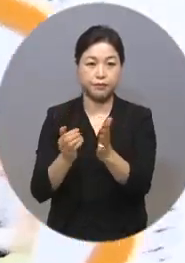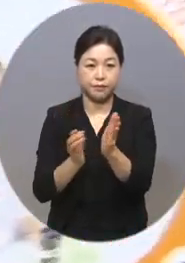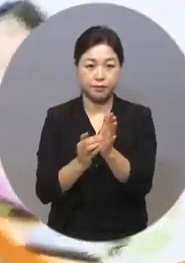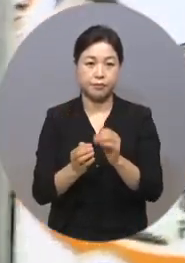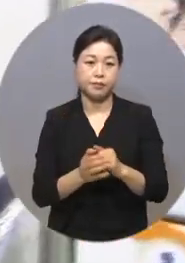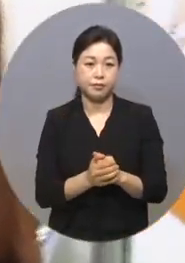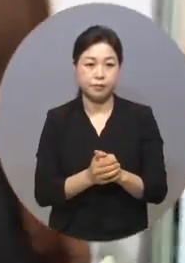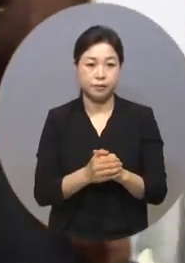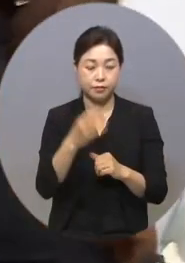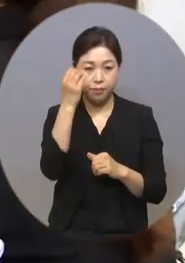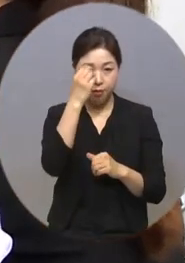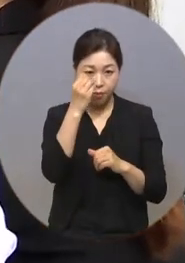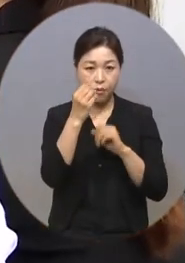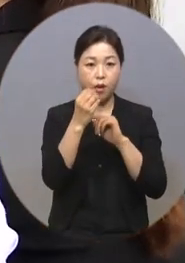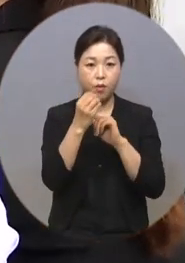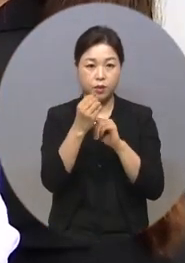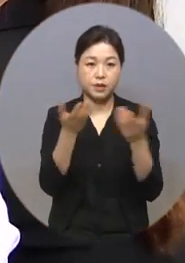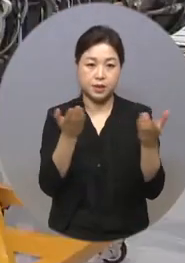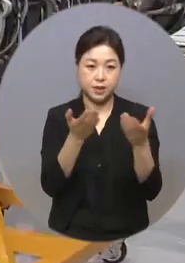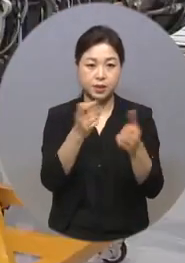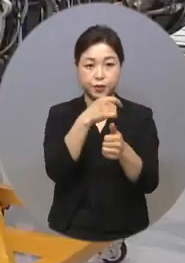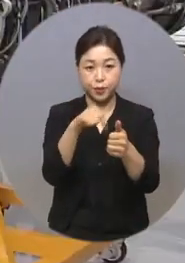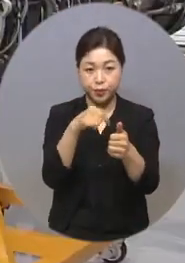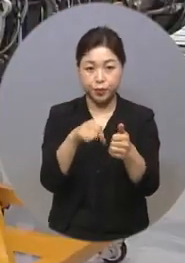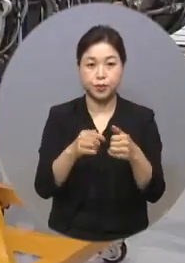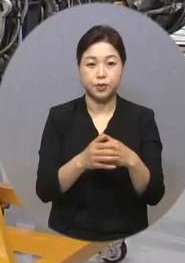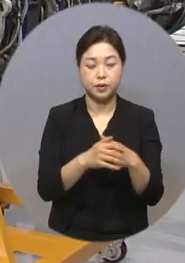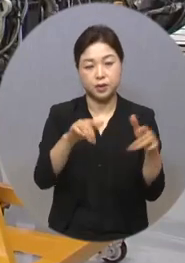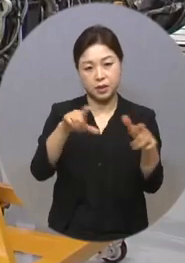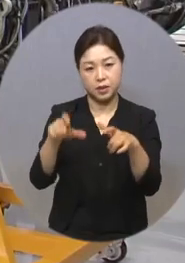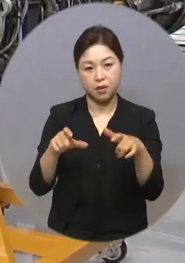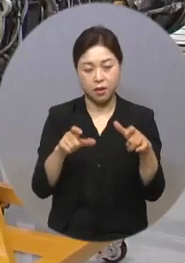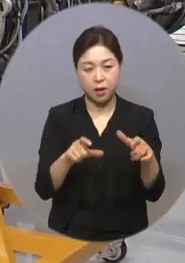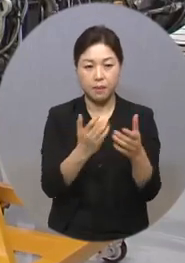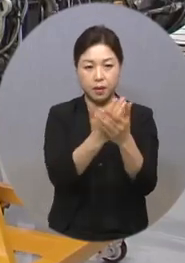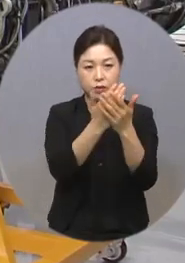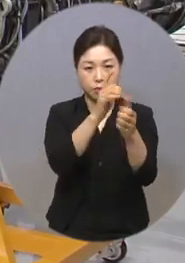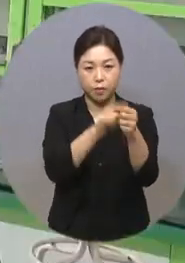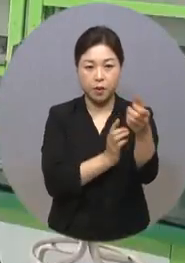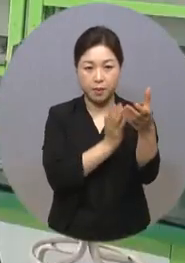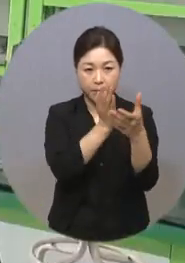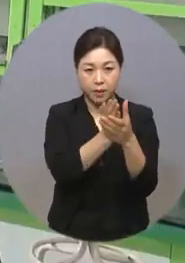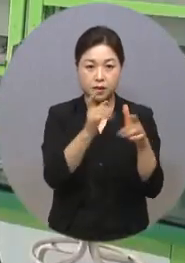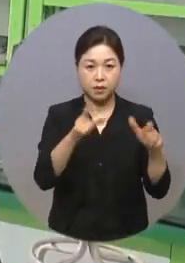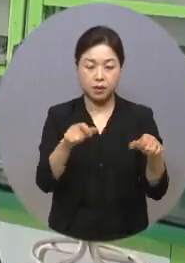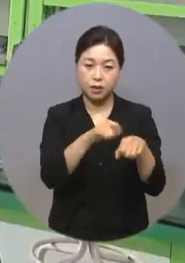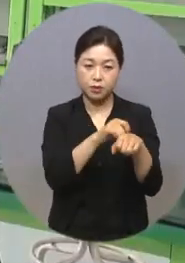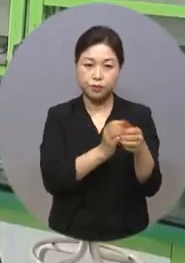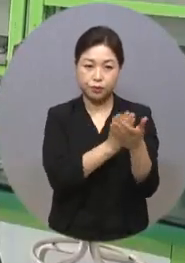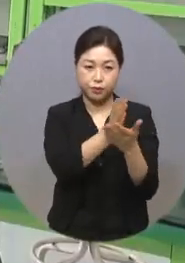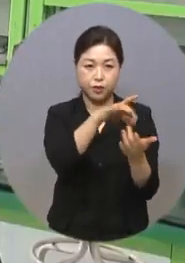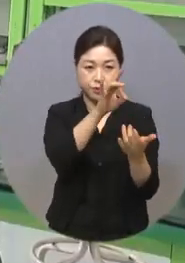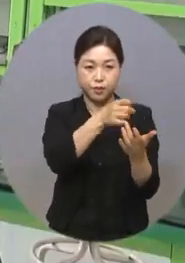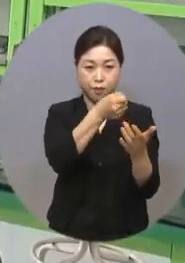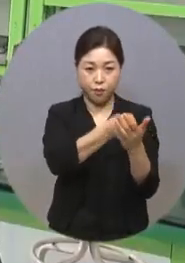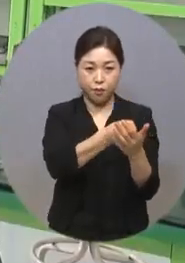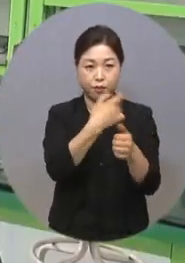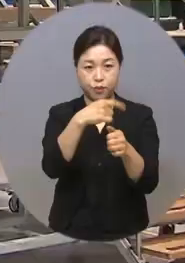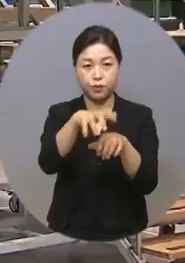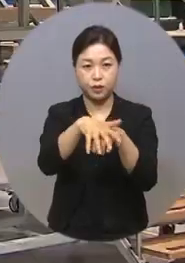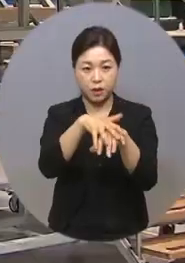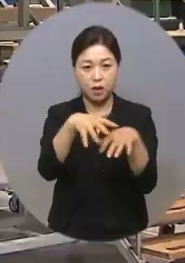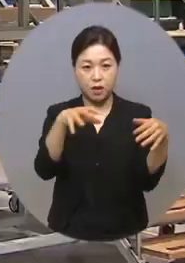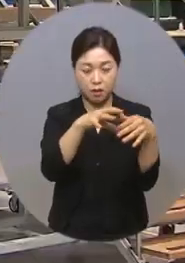고등 직업교육 거점지구 사업은 지역의 중장기 발전 목표에 부합하는 지역 내 특화 분야를 선정하고 교육체계를